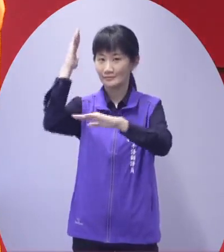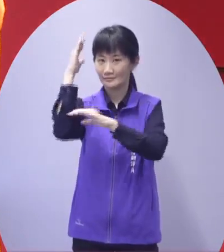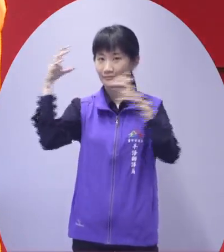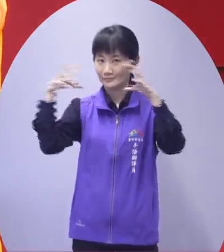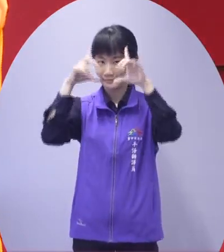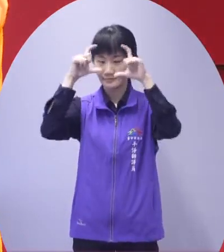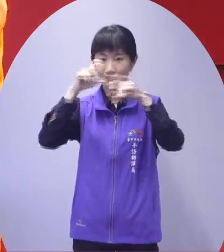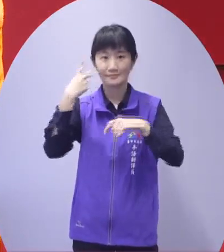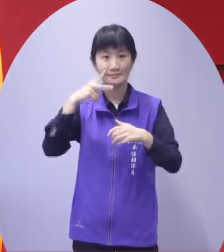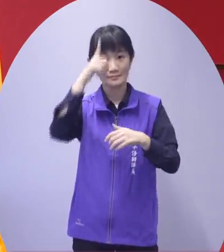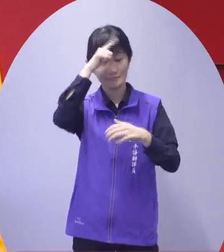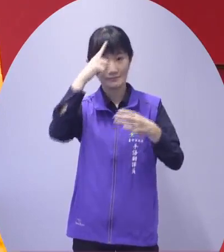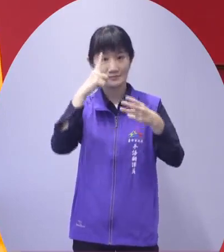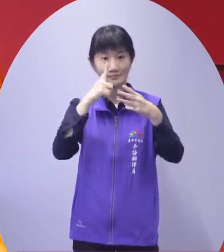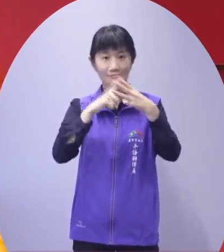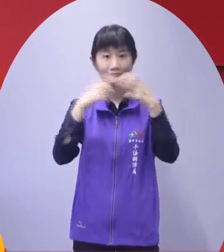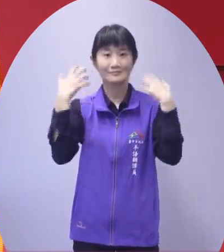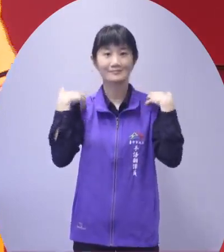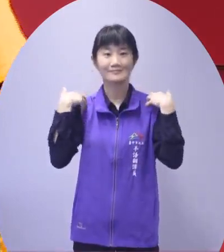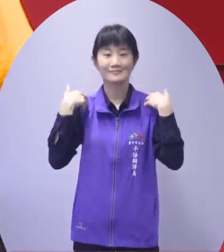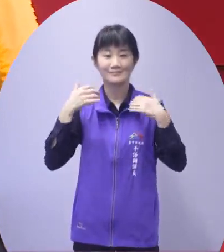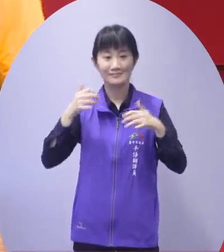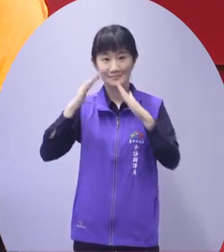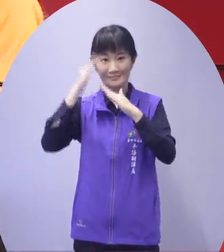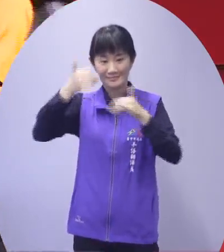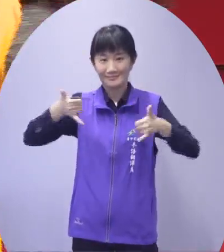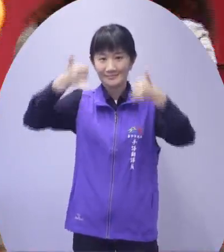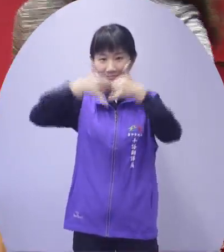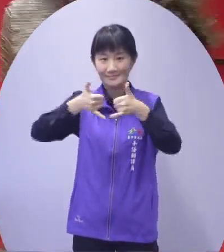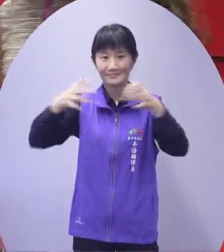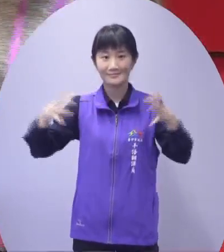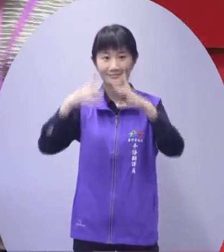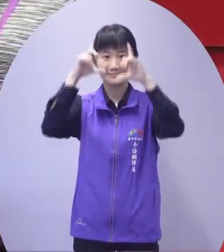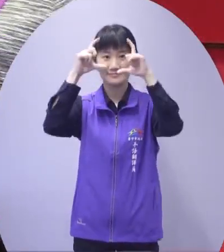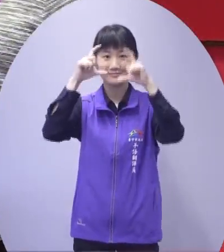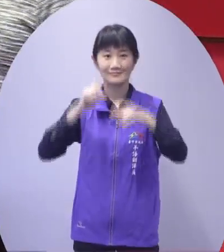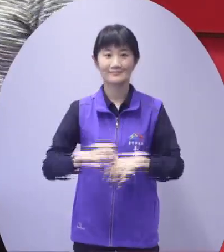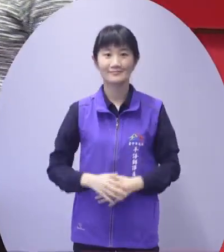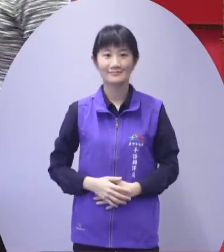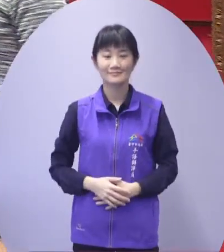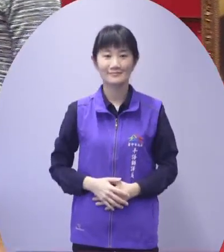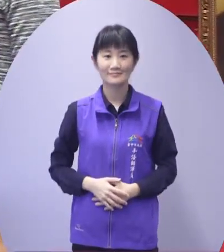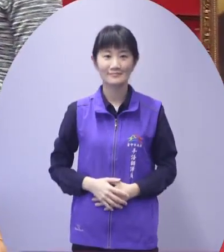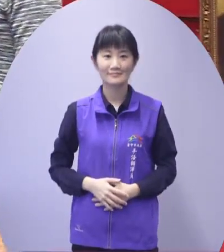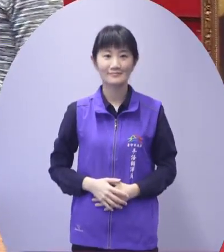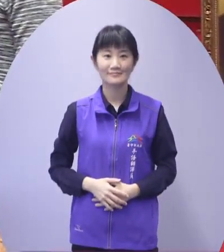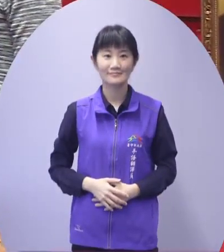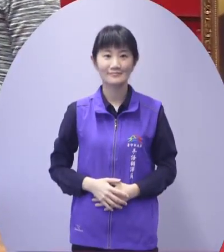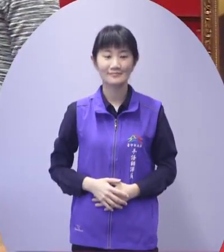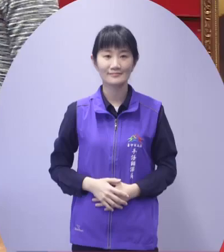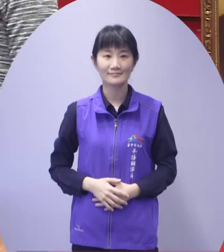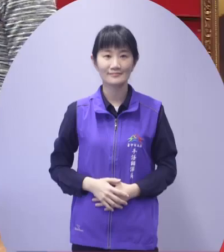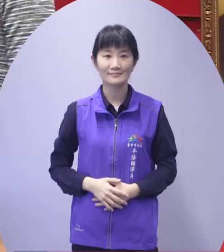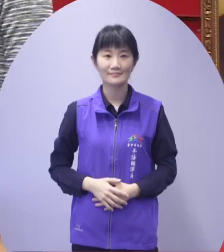心黄主任上台与市长合影。